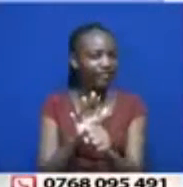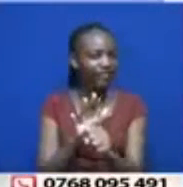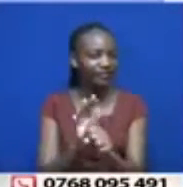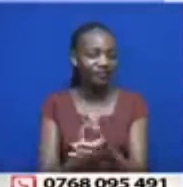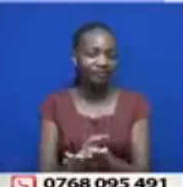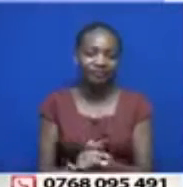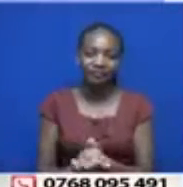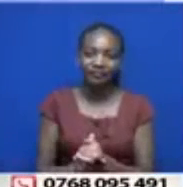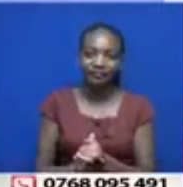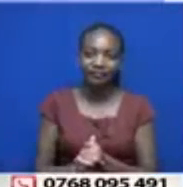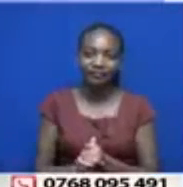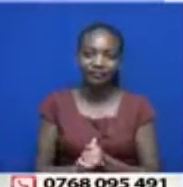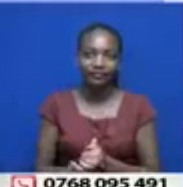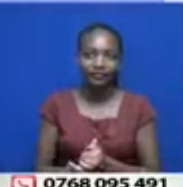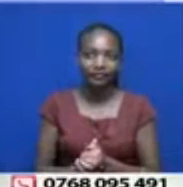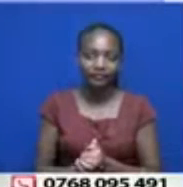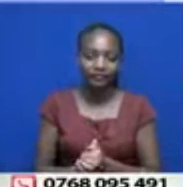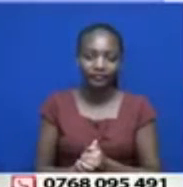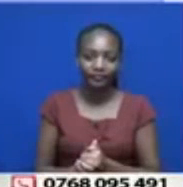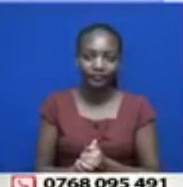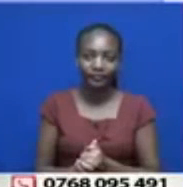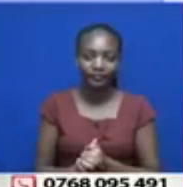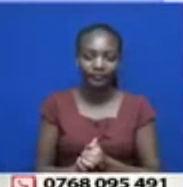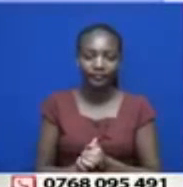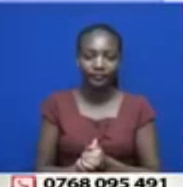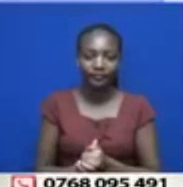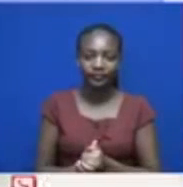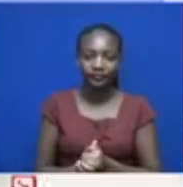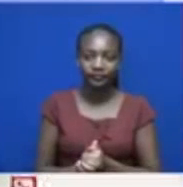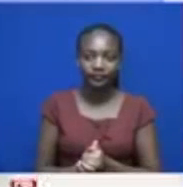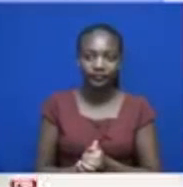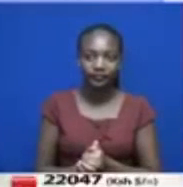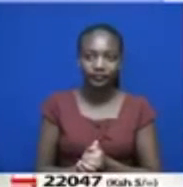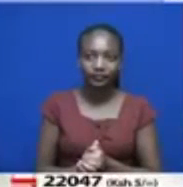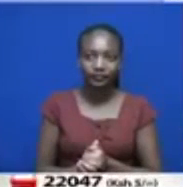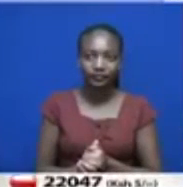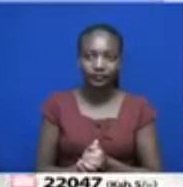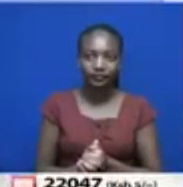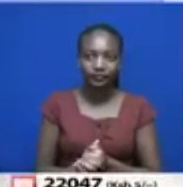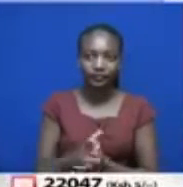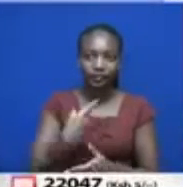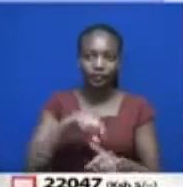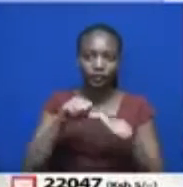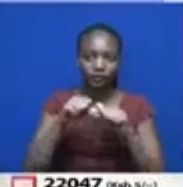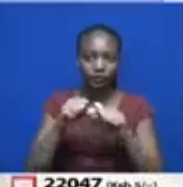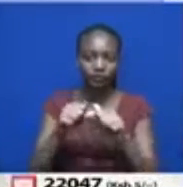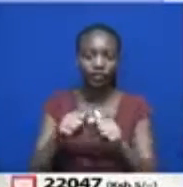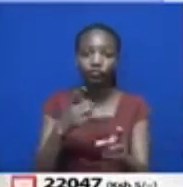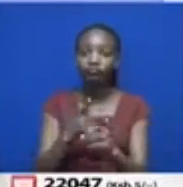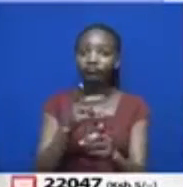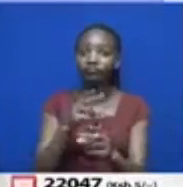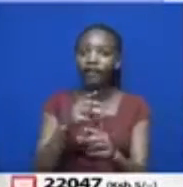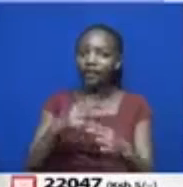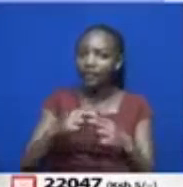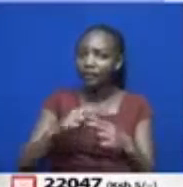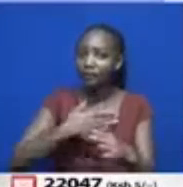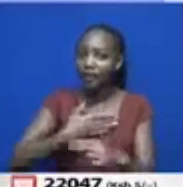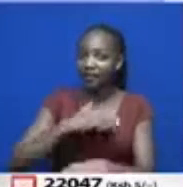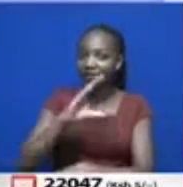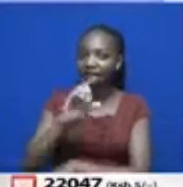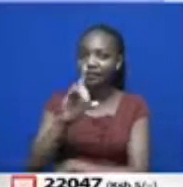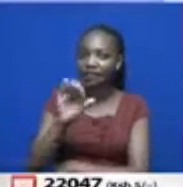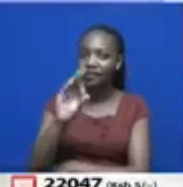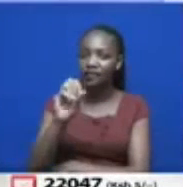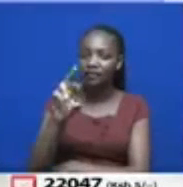yetu maridadi ya TV47.co.ke. Tukiwa tunazidi kusonga mbele, mimi nafahamika kama Clifford Ndubi. Anne Wairimu